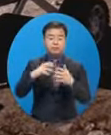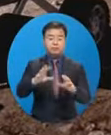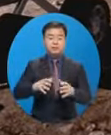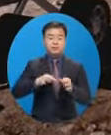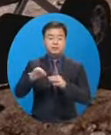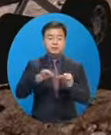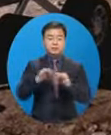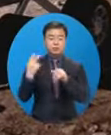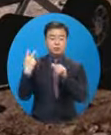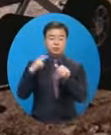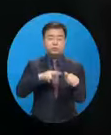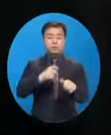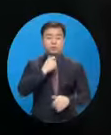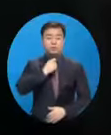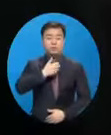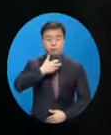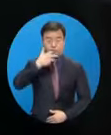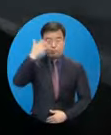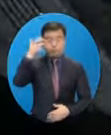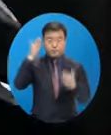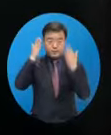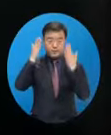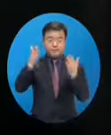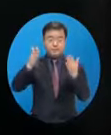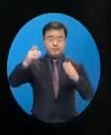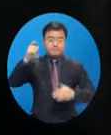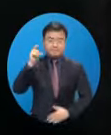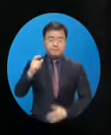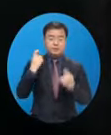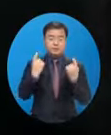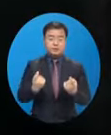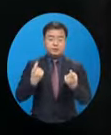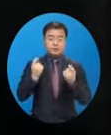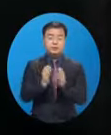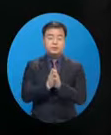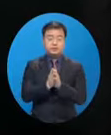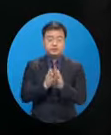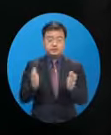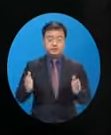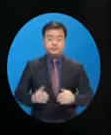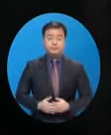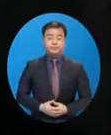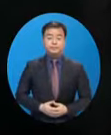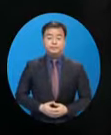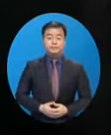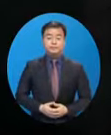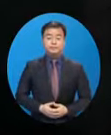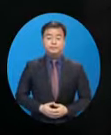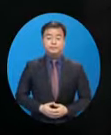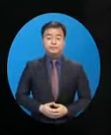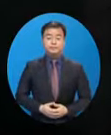내밀겠다는 새로운 꿈을 향해 힘찬 여정이 시작됐습니다. EBS 뉴스 서연아입니다.